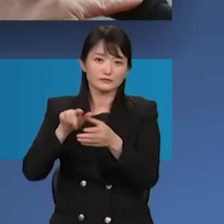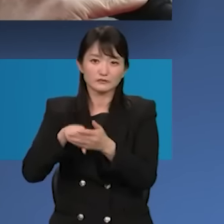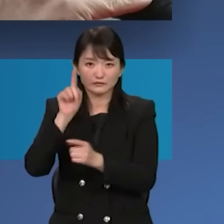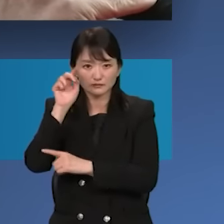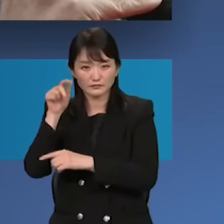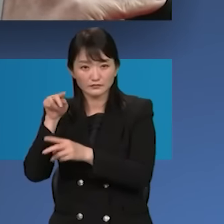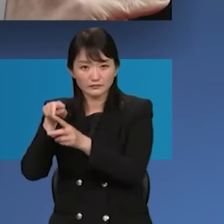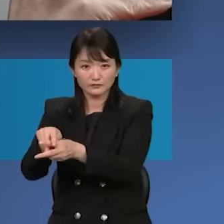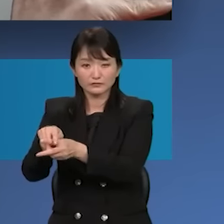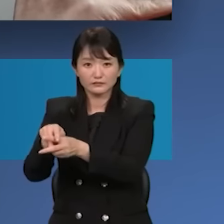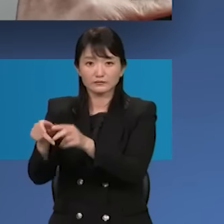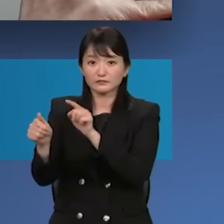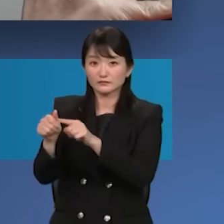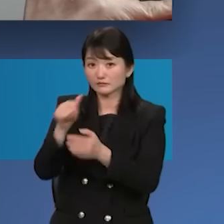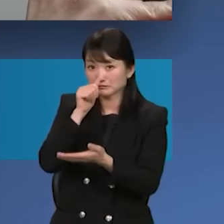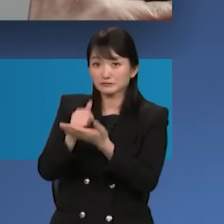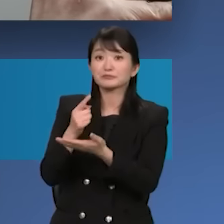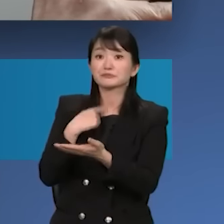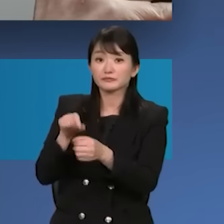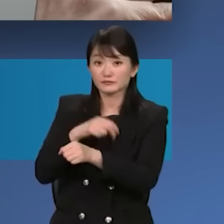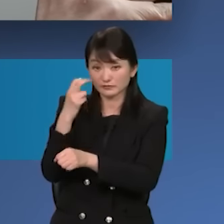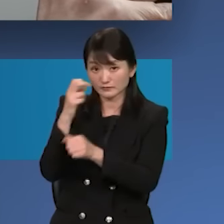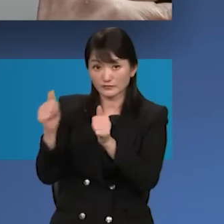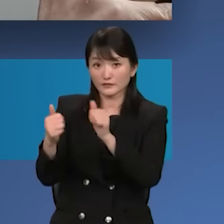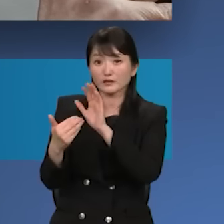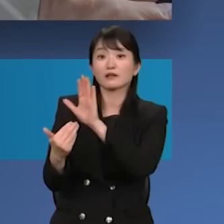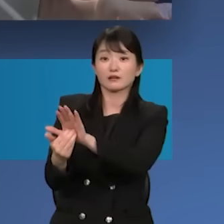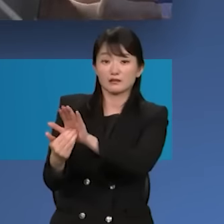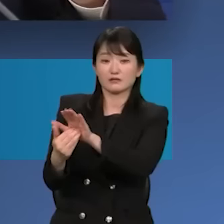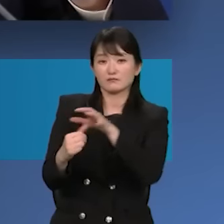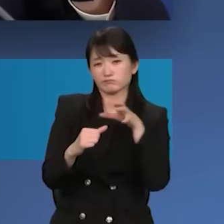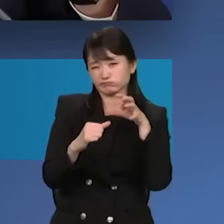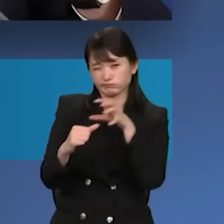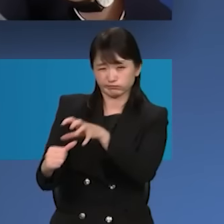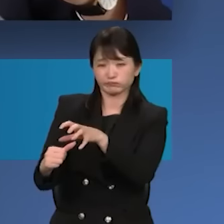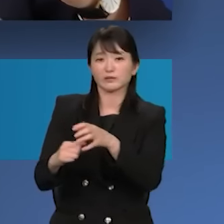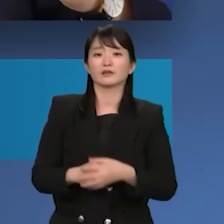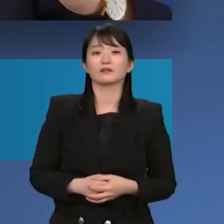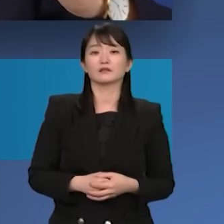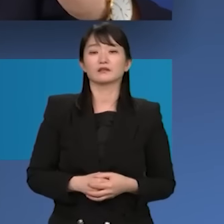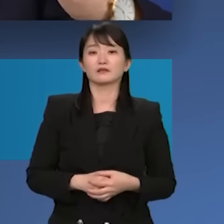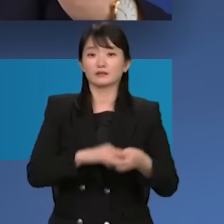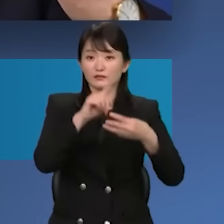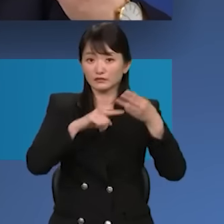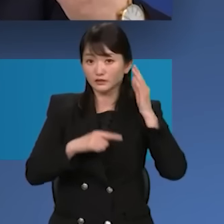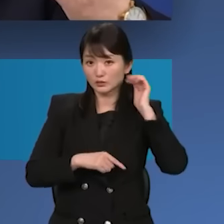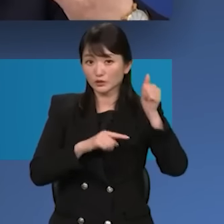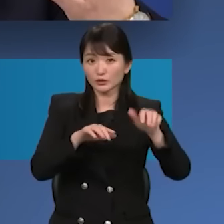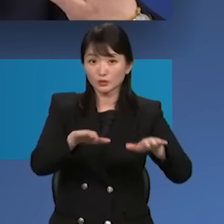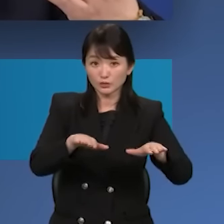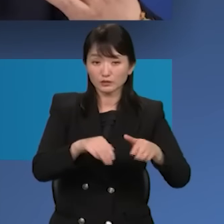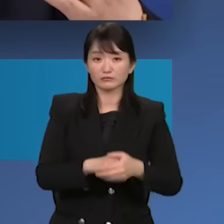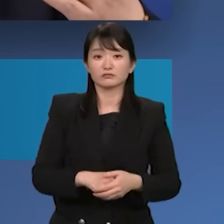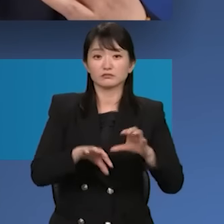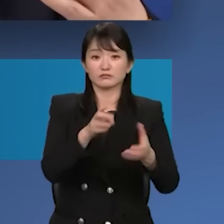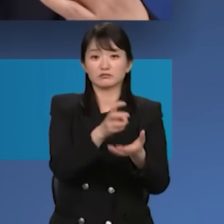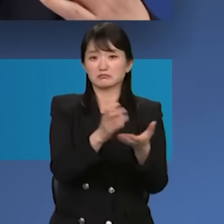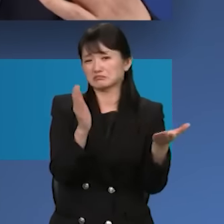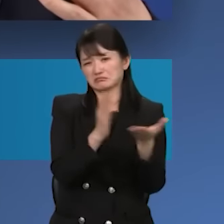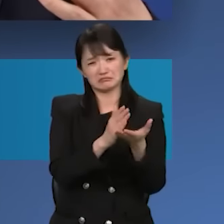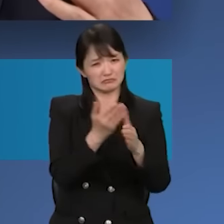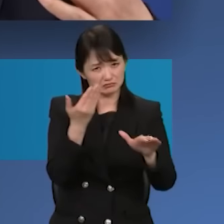당시 후보를 향해 죄를 지었으니까 특검을 거부하는 거라고 몰아세웠습니다. 그런데 그런 윤 대통령이 오늘은